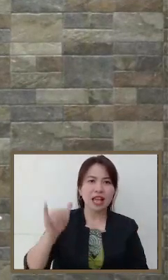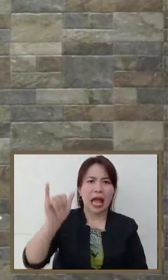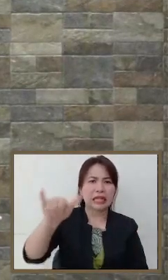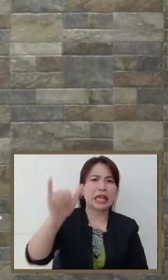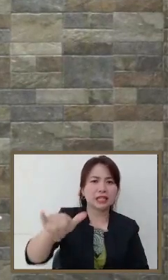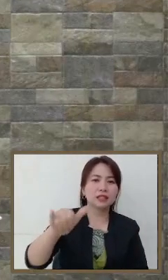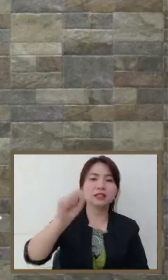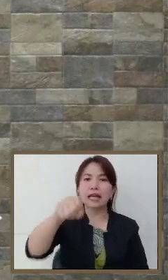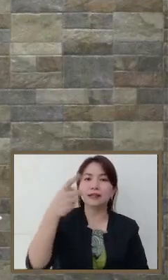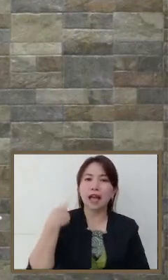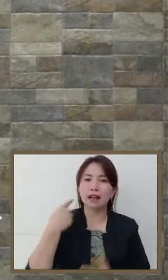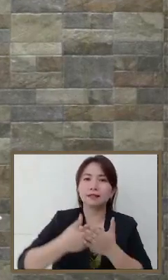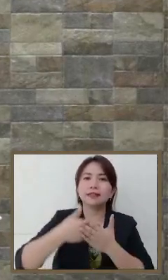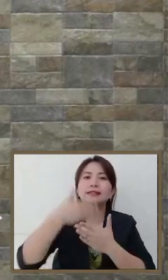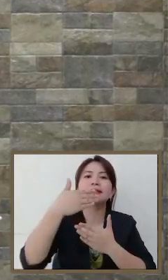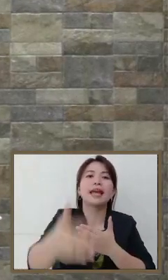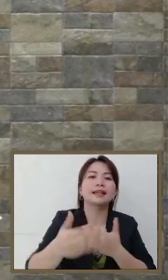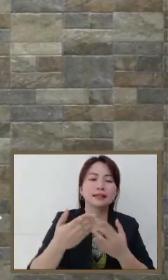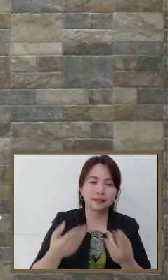may kasunod